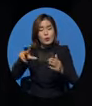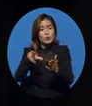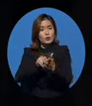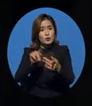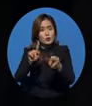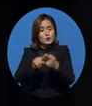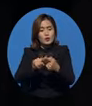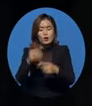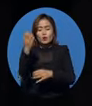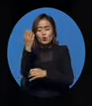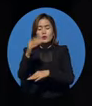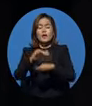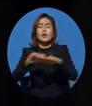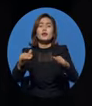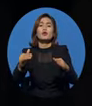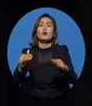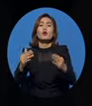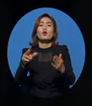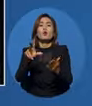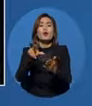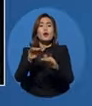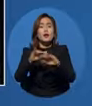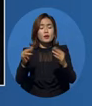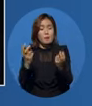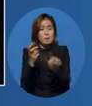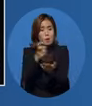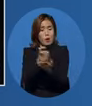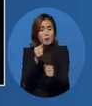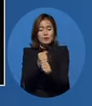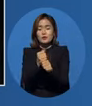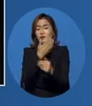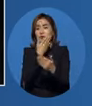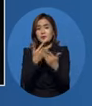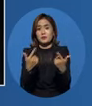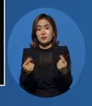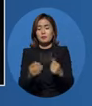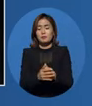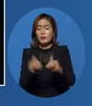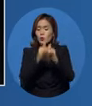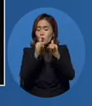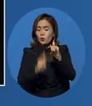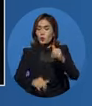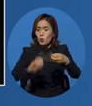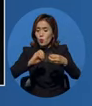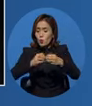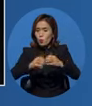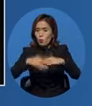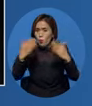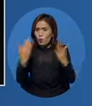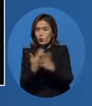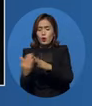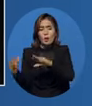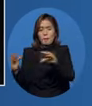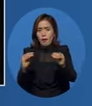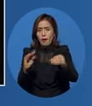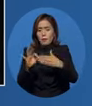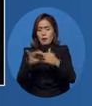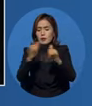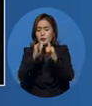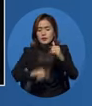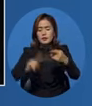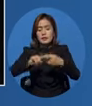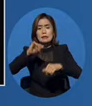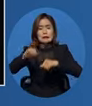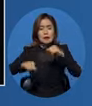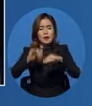마련해 가는 그런 법안 드러내는 것은 반드시 필요하다고 해서요 역사의 옴 전체를 포괄적으로 금지 하게 되면 역사에 대한 자유로운